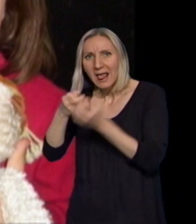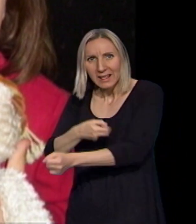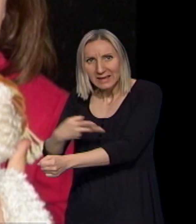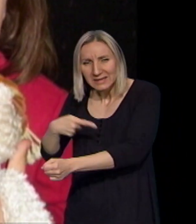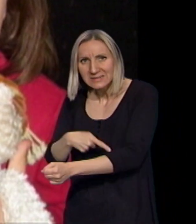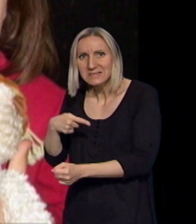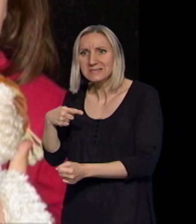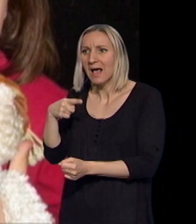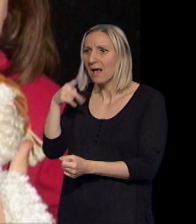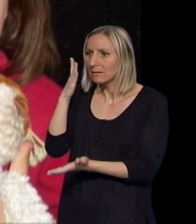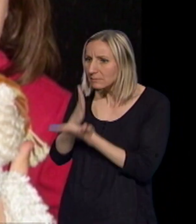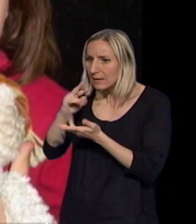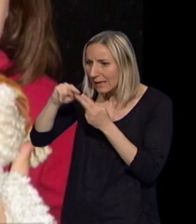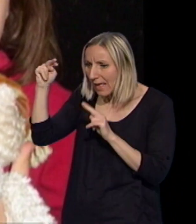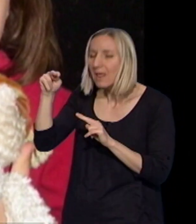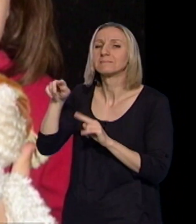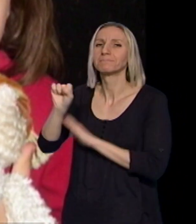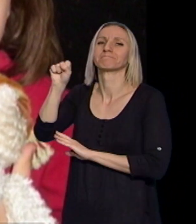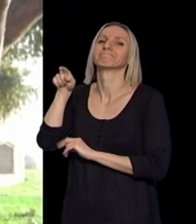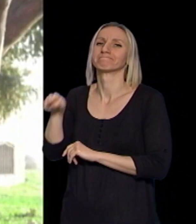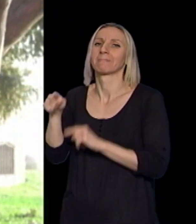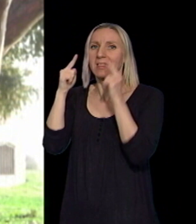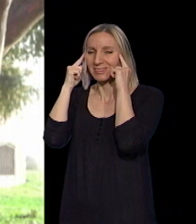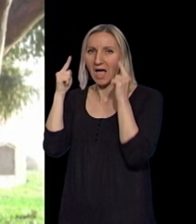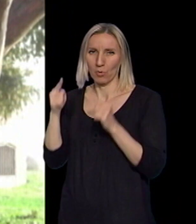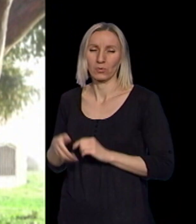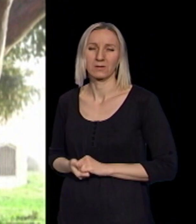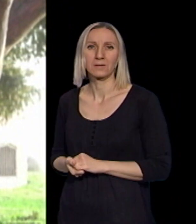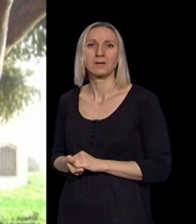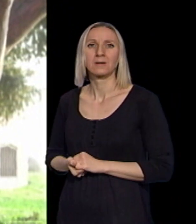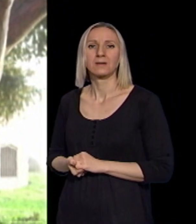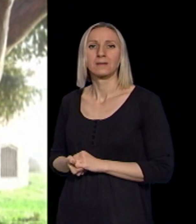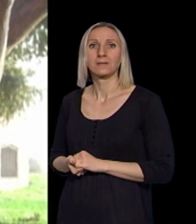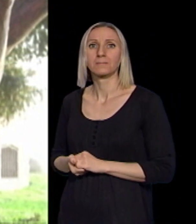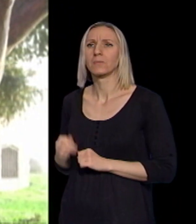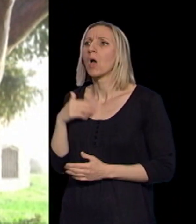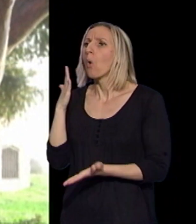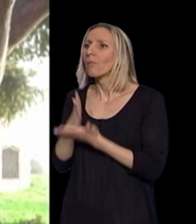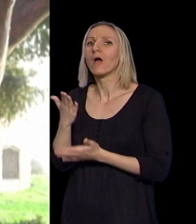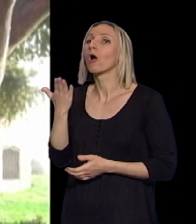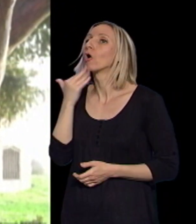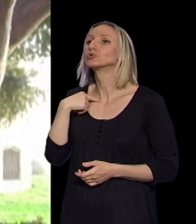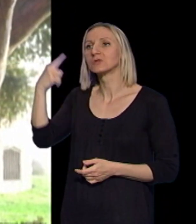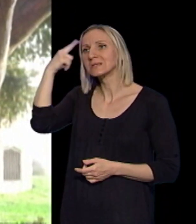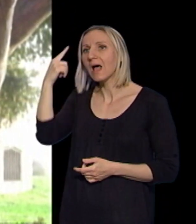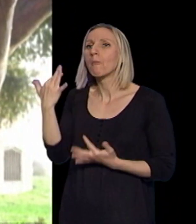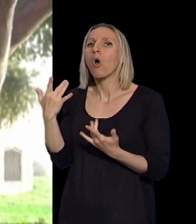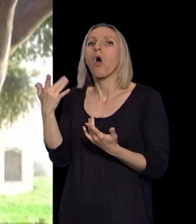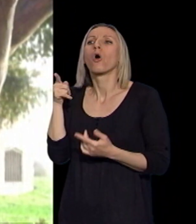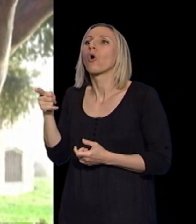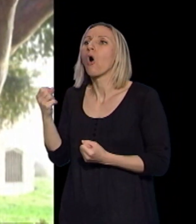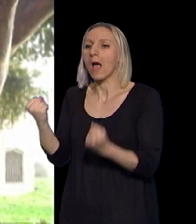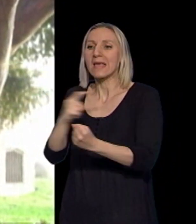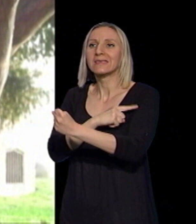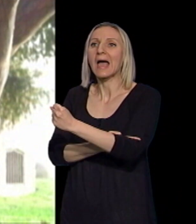urađen kardiogram, ustanovljeno je da on ima Downov sindrom. Ja uvijek želim da znam jačinu neprijatelja protiv koga se borim. Tako sam